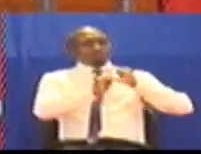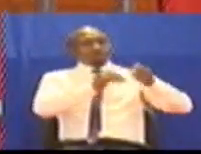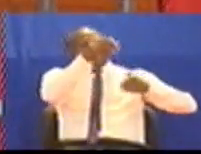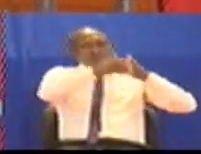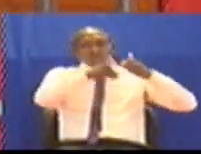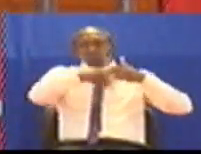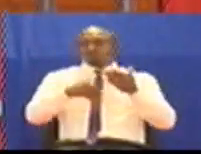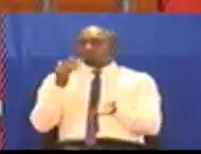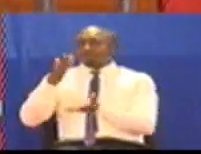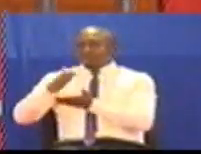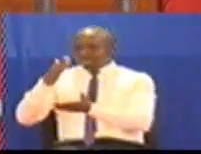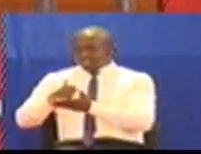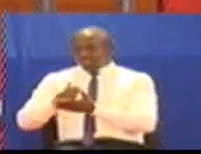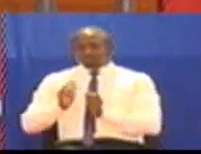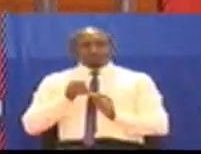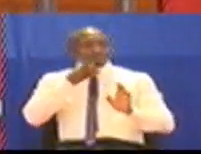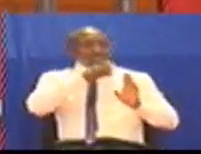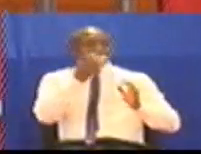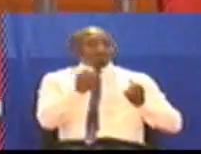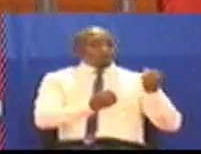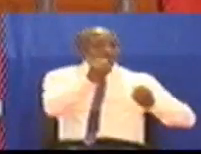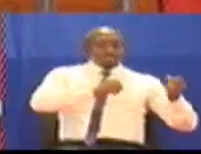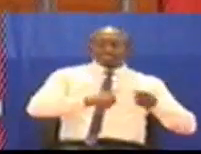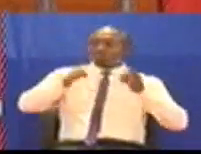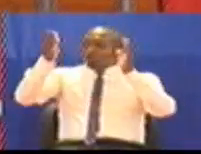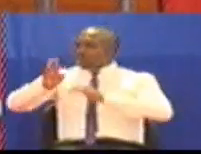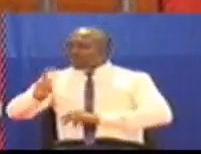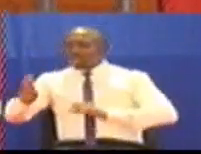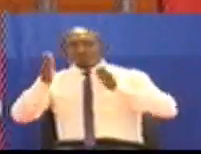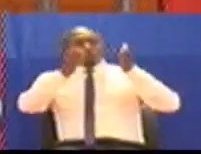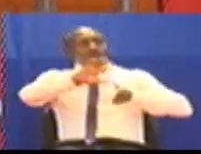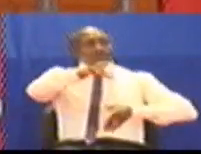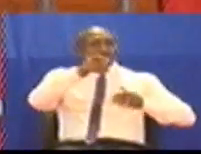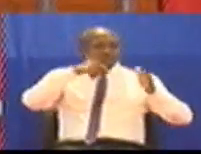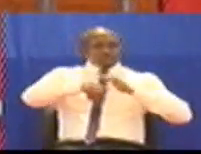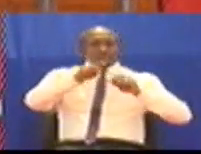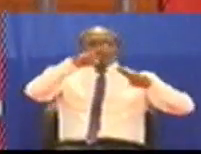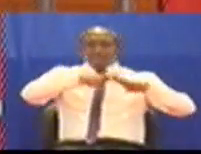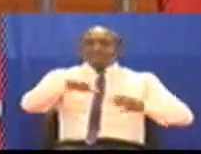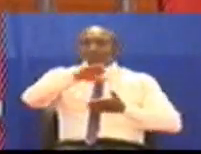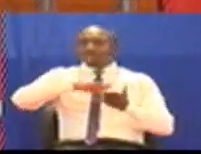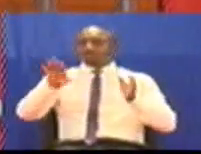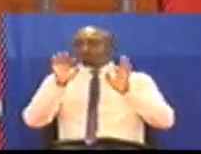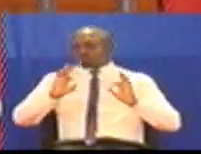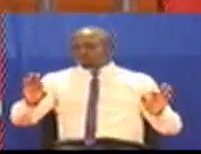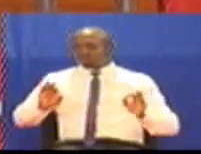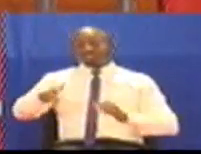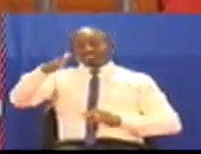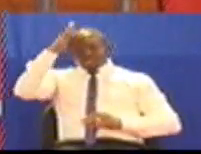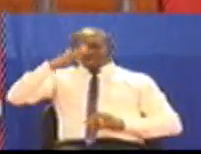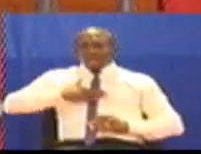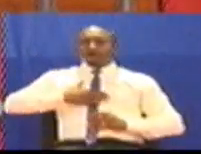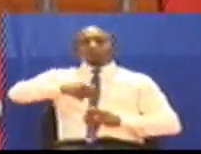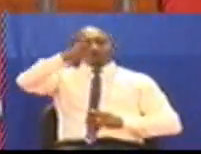za kukamilika, ili wakurugenzi wakuu wa wilaya, wakuu wa mikoa wakae katika maeneo mazuri. Nipongeze sana serikali yangu kwa